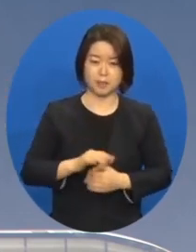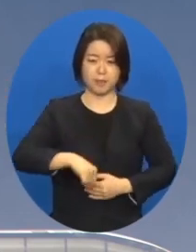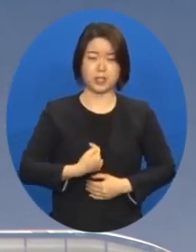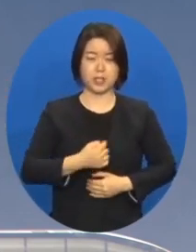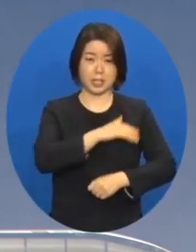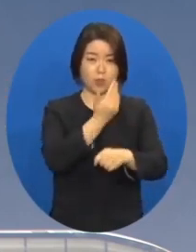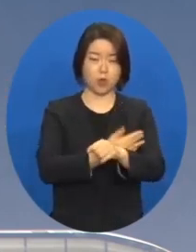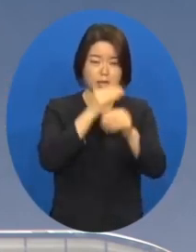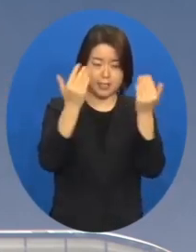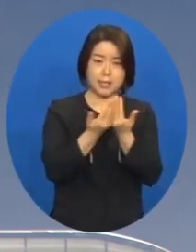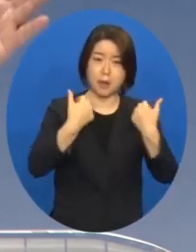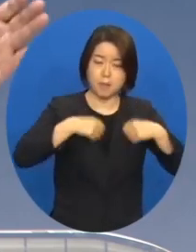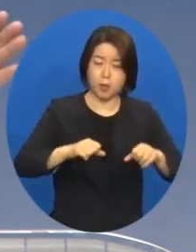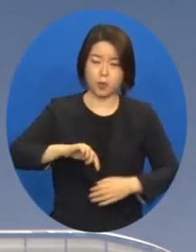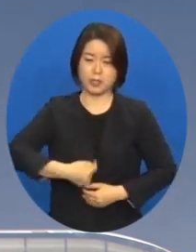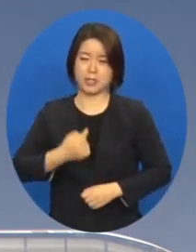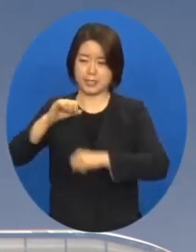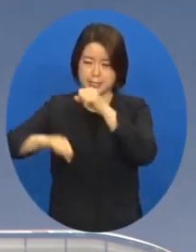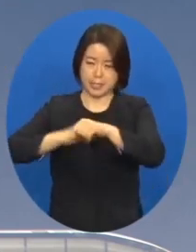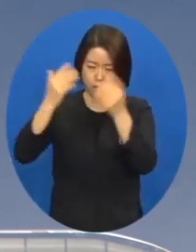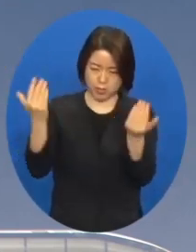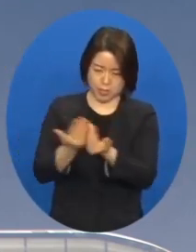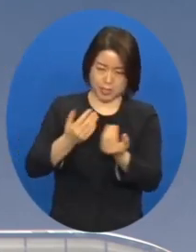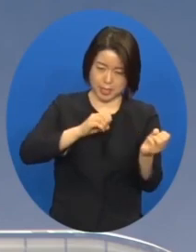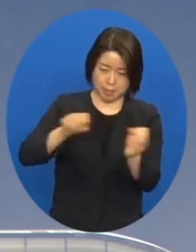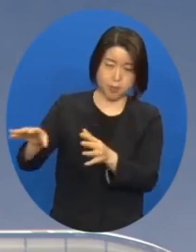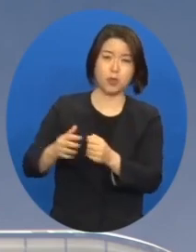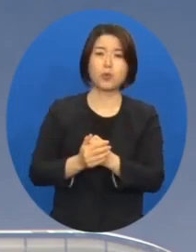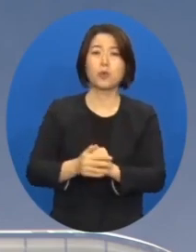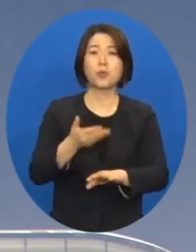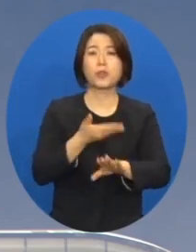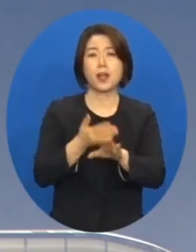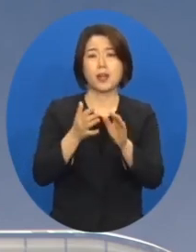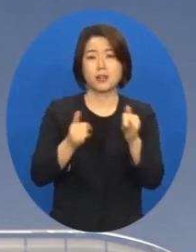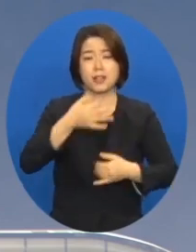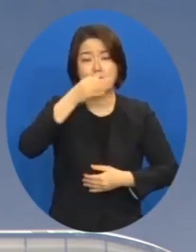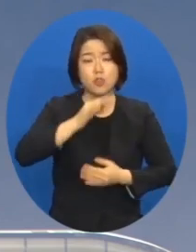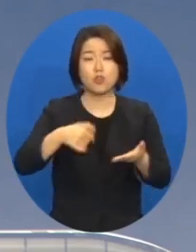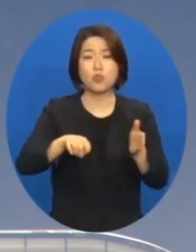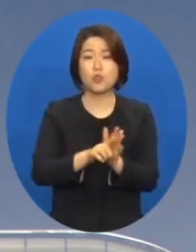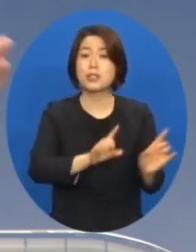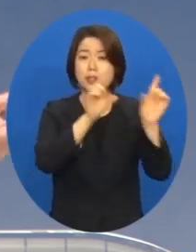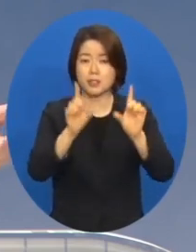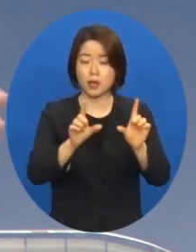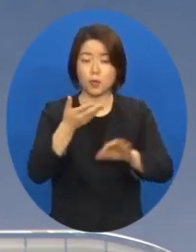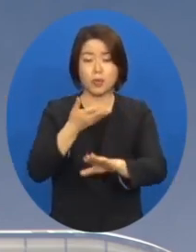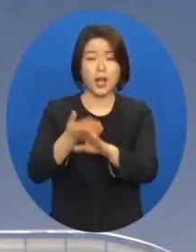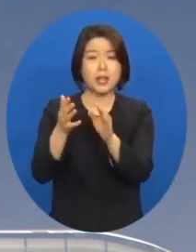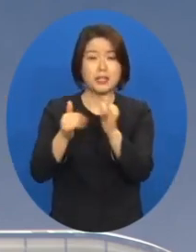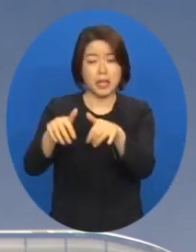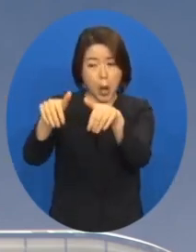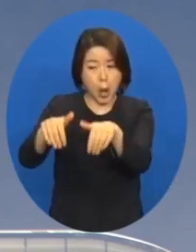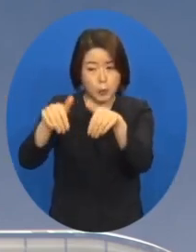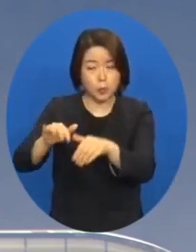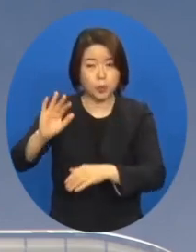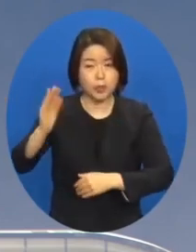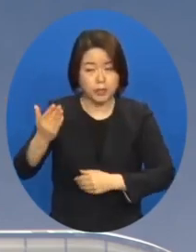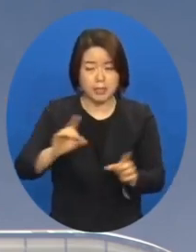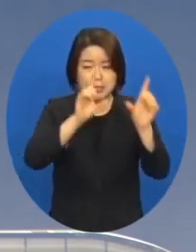포기하고 자기 자유도 다 버리고 다른 사람의 유익을 위해서 살고 다른 사람의 종이 되어서